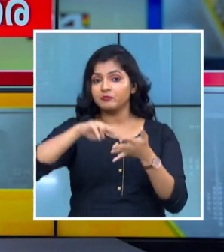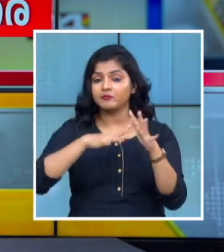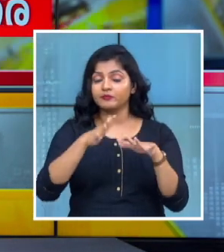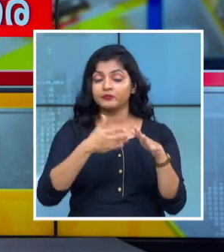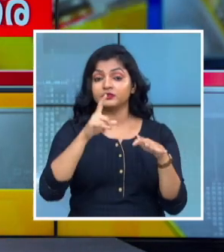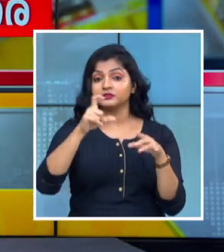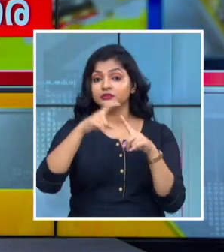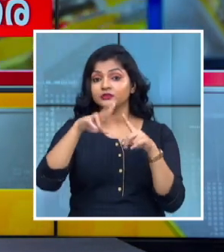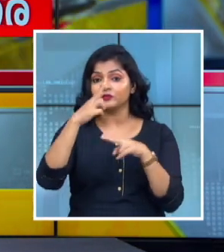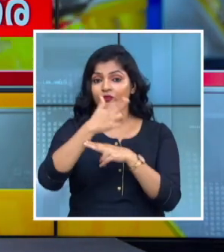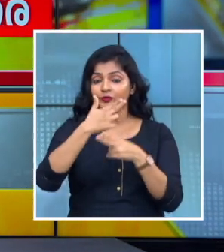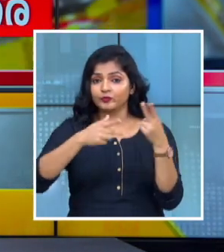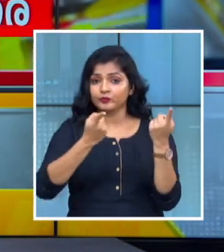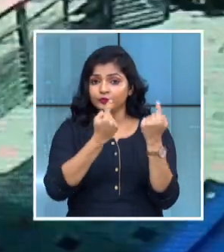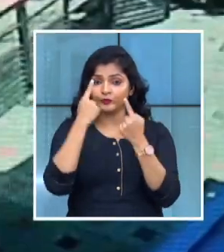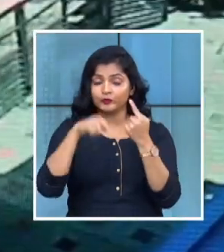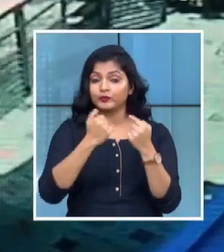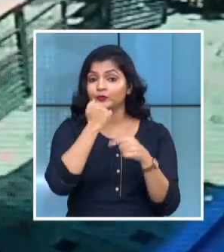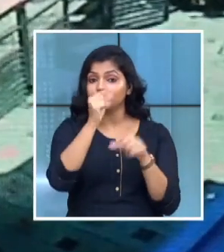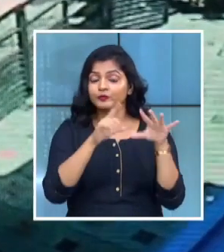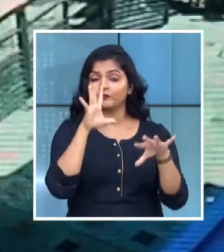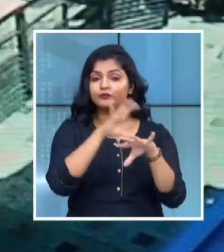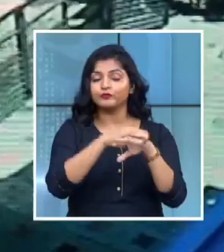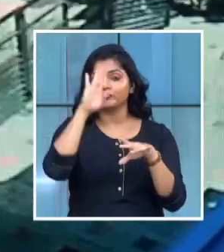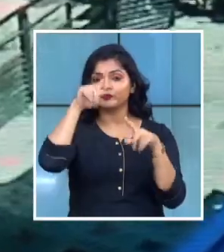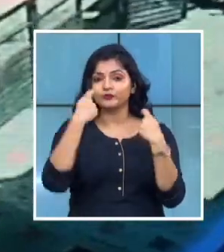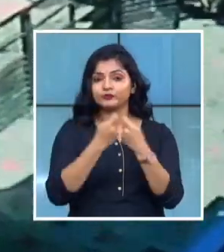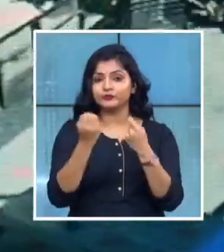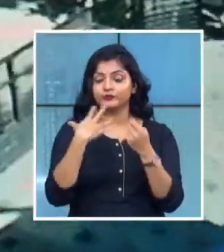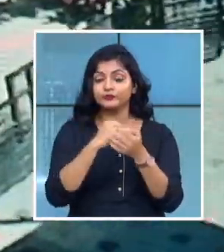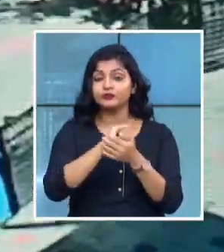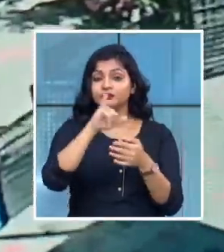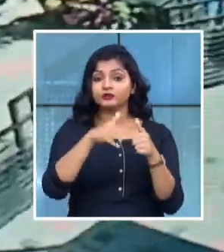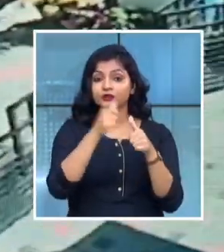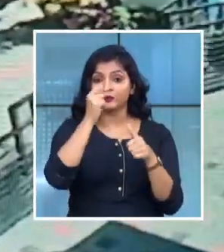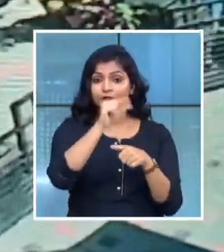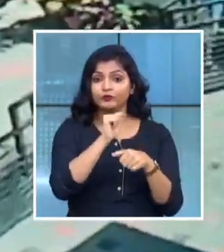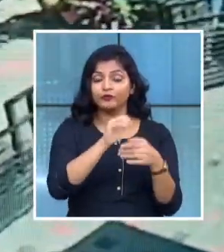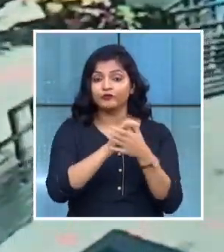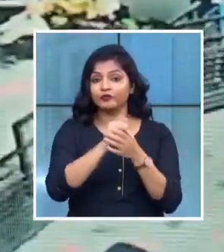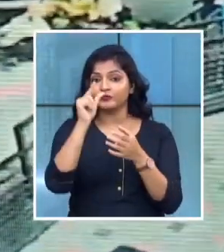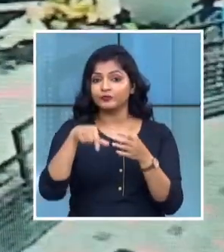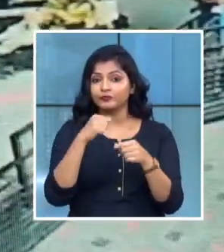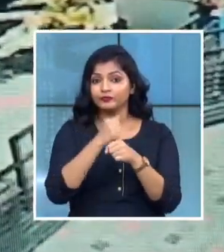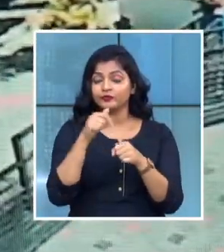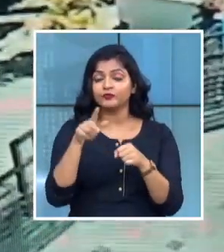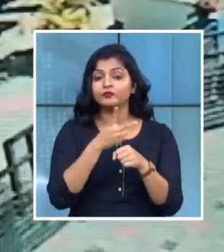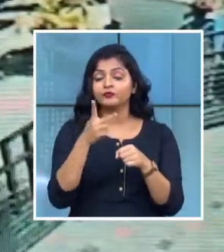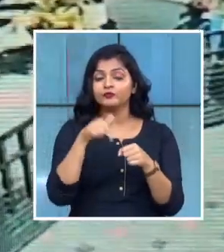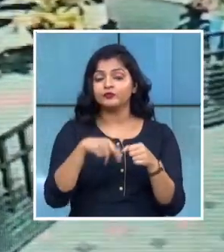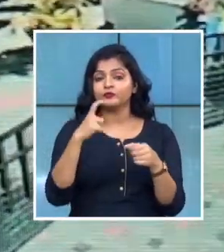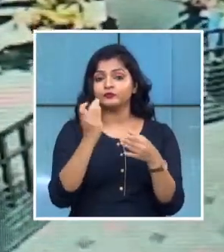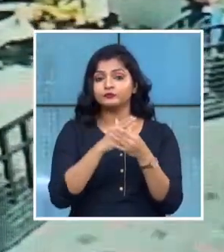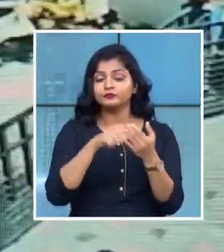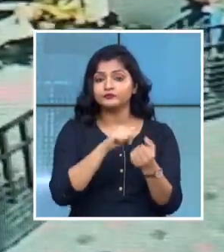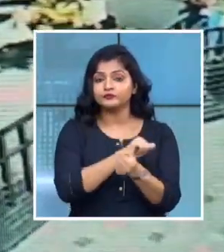എത്തിയതെന്ന് കൊച്ചി സിറ്റി പോലീസ് കമ്മീഷണർ പുട്ട വിമലാദിത്യ പറഞ്ഞു. JC എബ്രഹാമിന്റെ സുഹൃത്ത് ഗിരീഷ് കുമാറും സഹായി ഖദീജയുമാണ് കേസിൽ പിടിയിലായത്. നിതിൻ